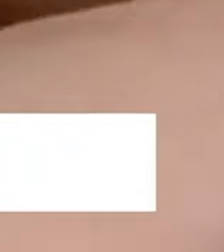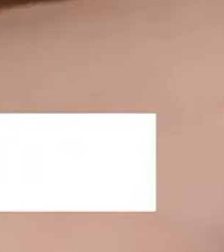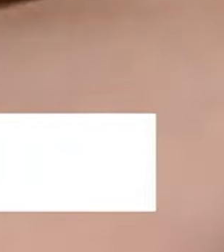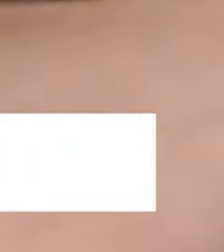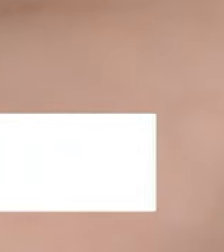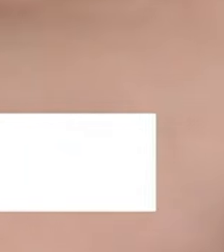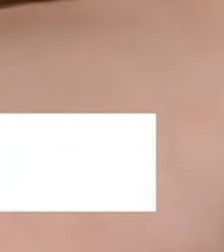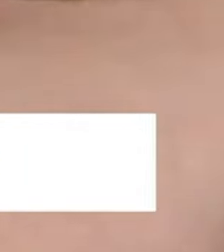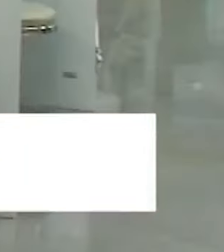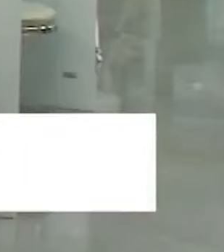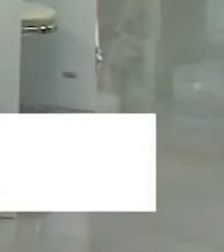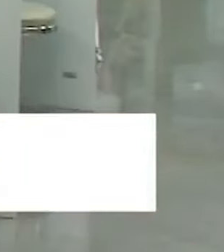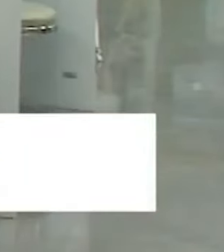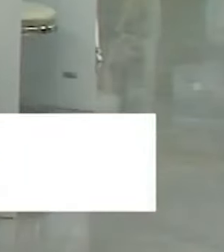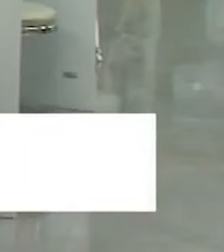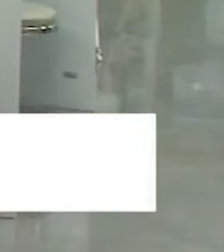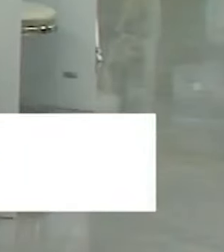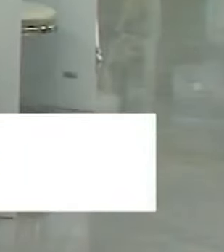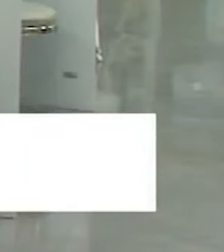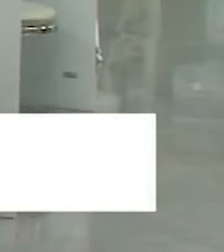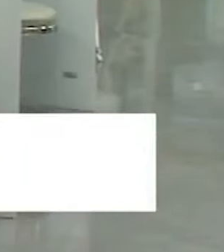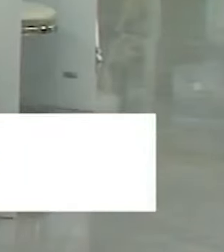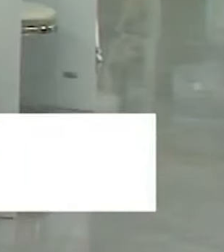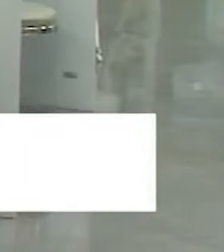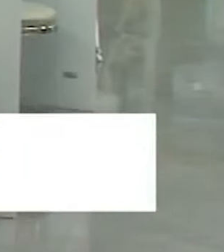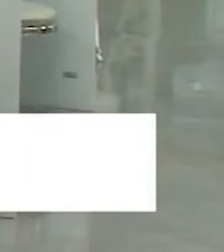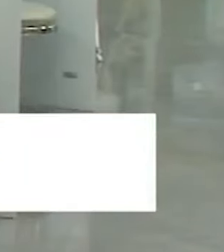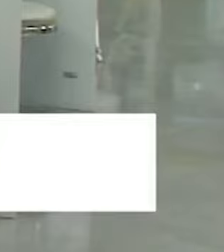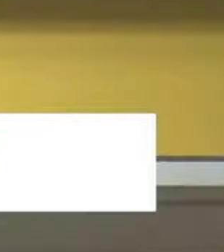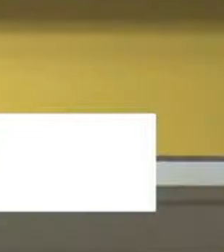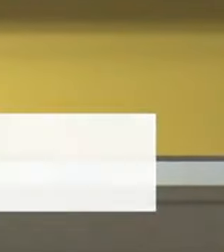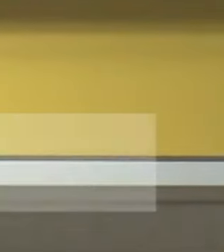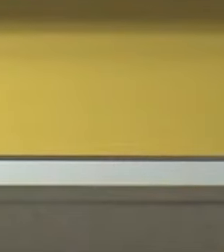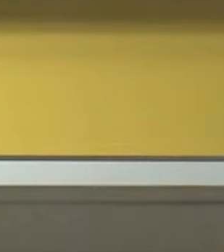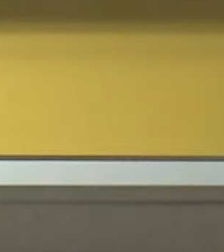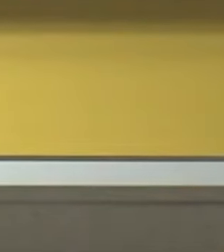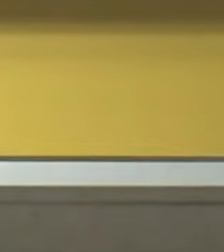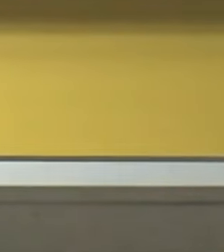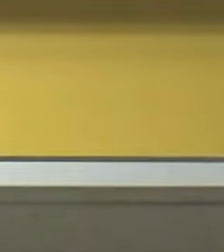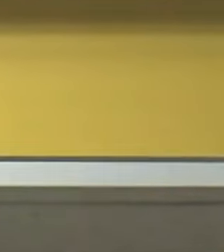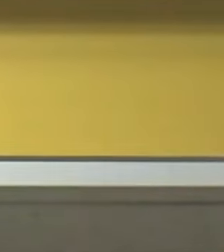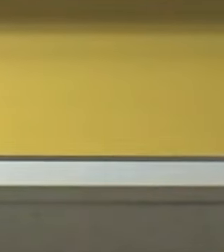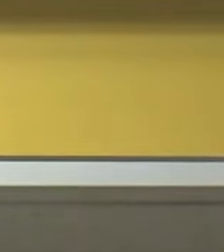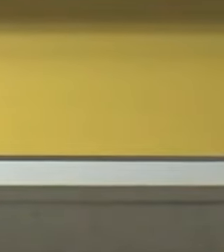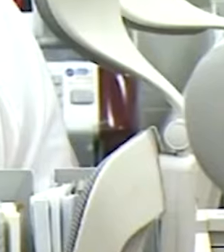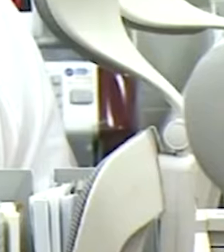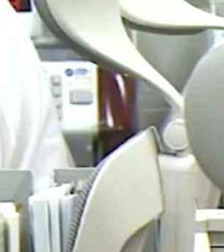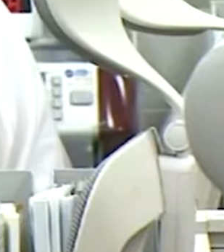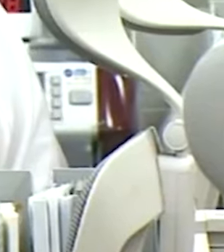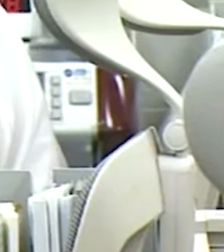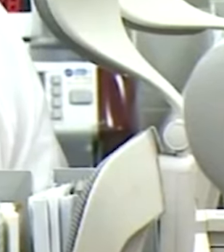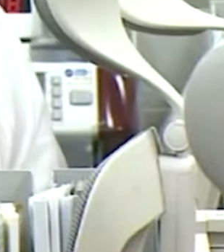시중은행의 대출금리 인상과 1주택 이상 보유자에 대한 대출 제한도 주택 매매를 어렵게 하는 요인으로